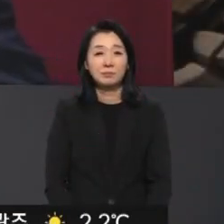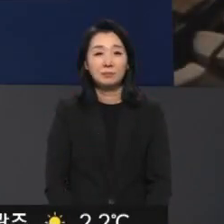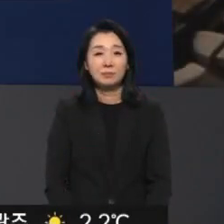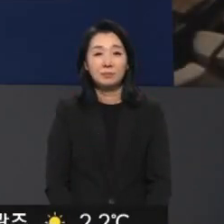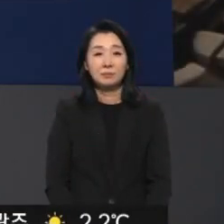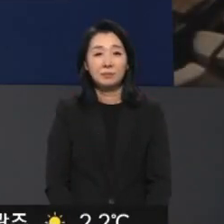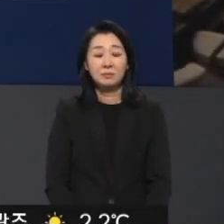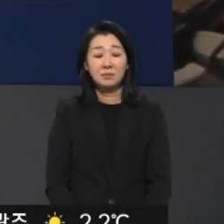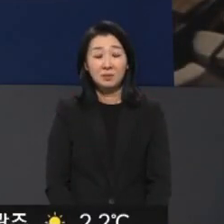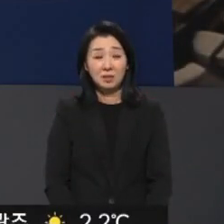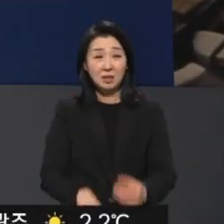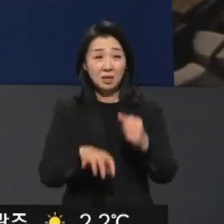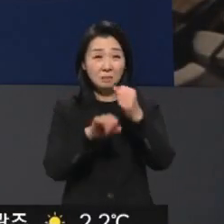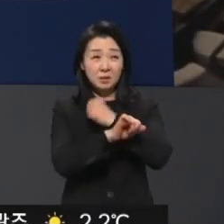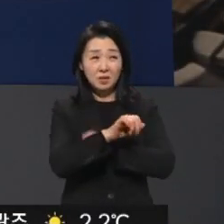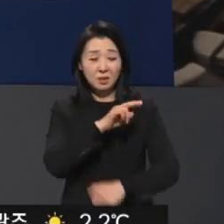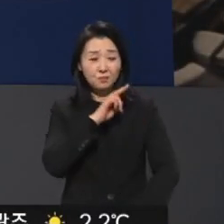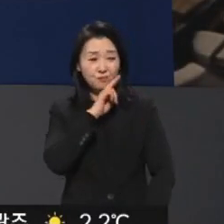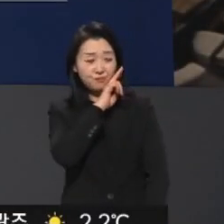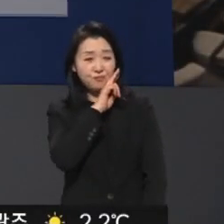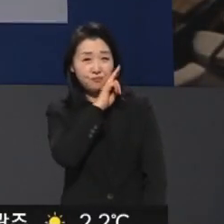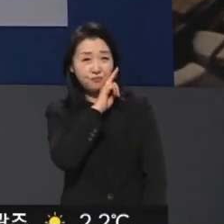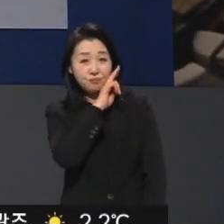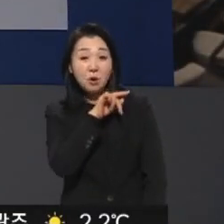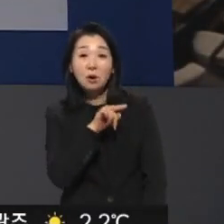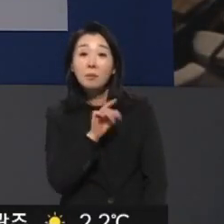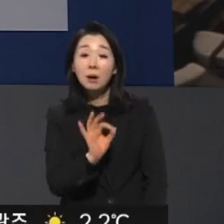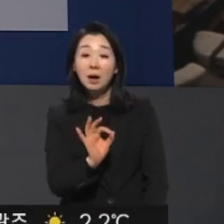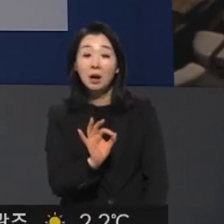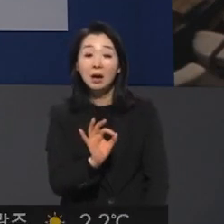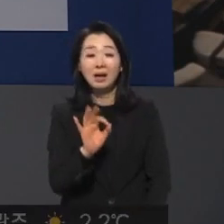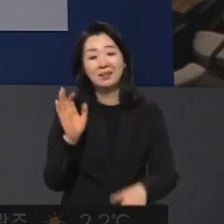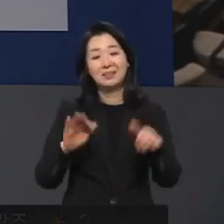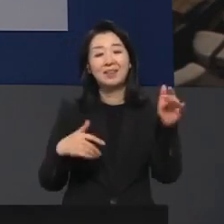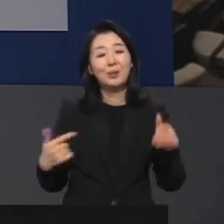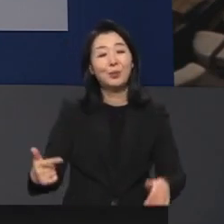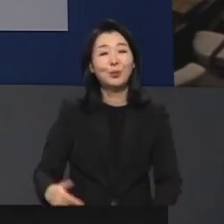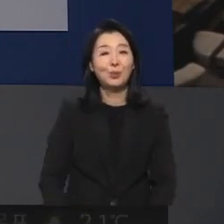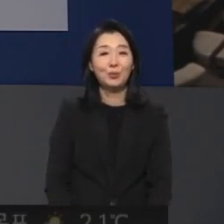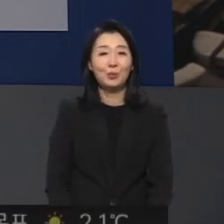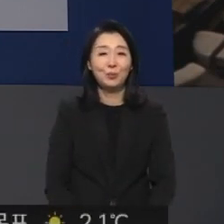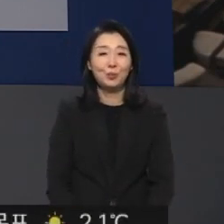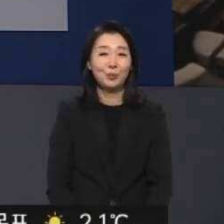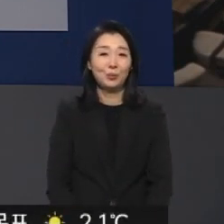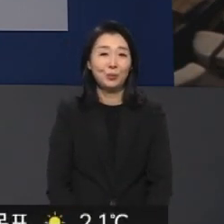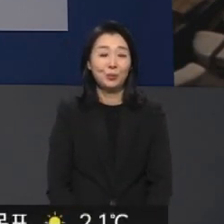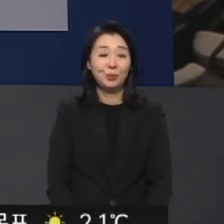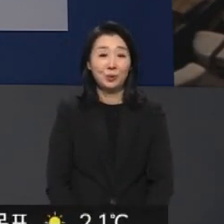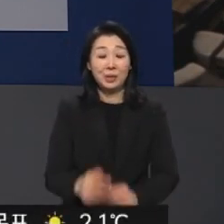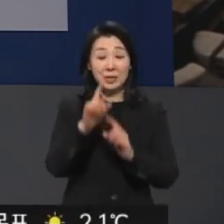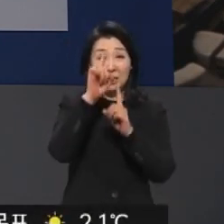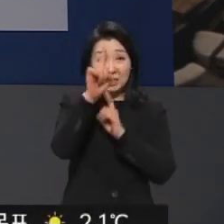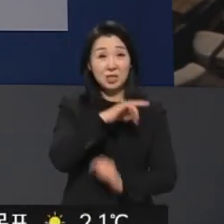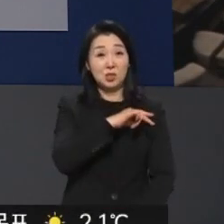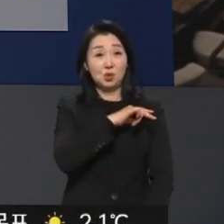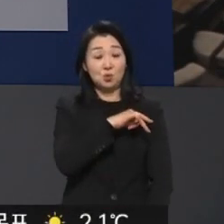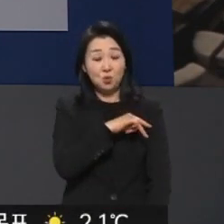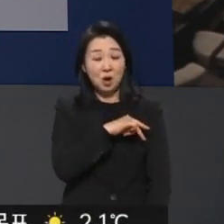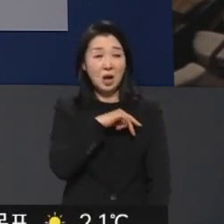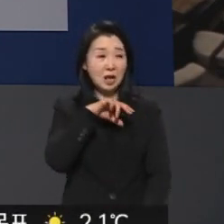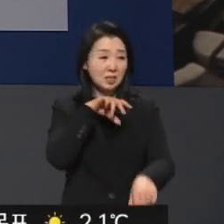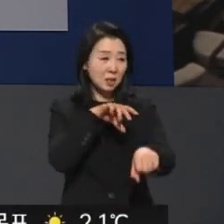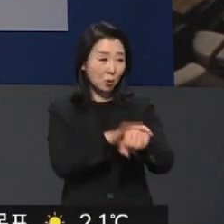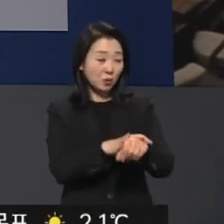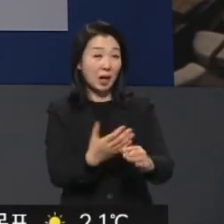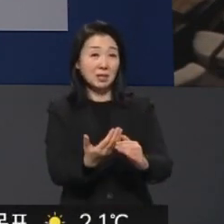다만 비리 의혹의 규모에 대해서는 보시는 것처럼 차이가 있습니다. 이전 의원의 경우에는 체포동의안이 오기